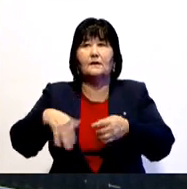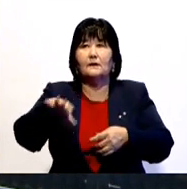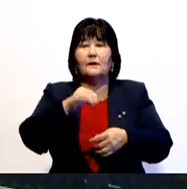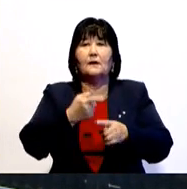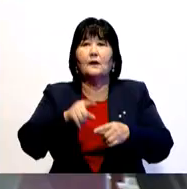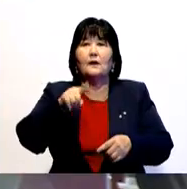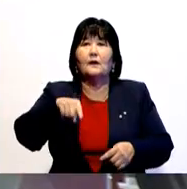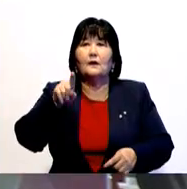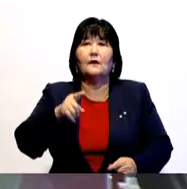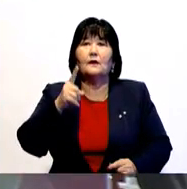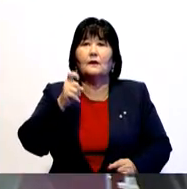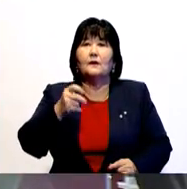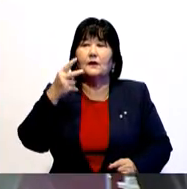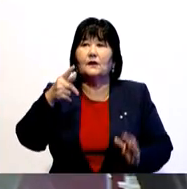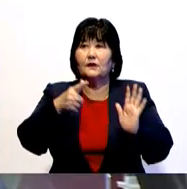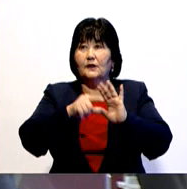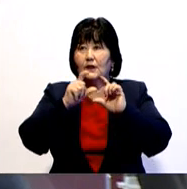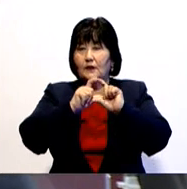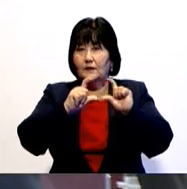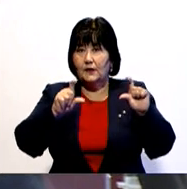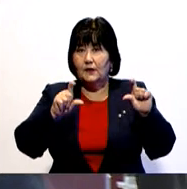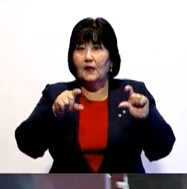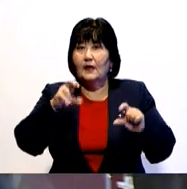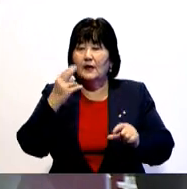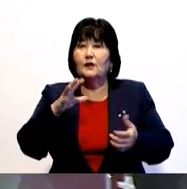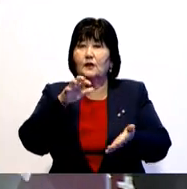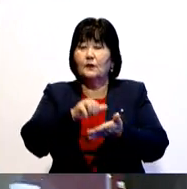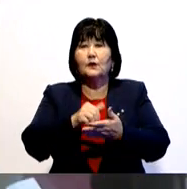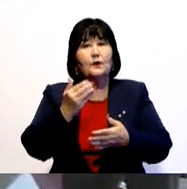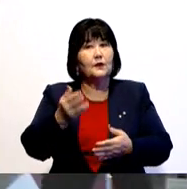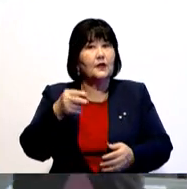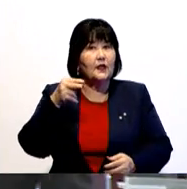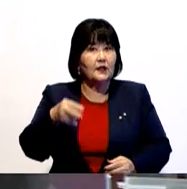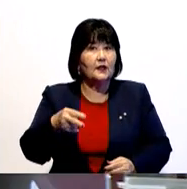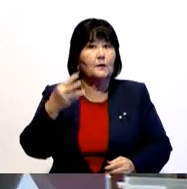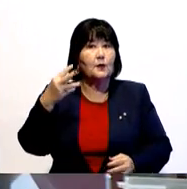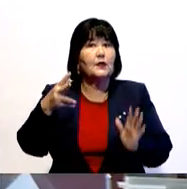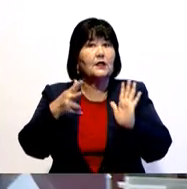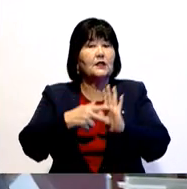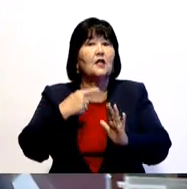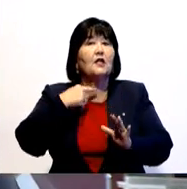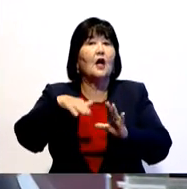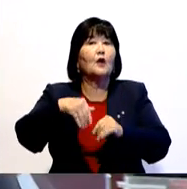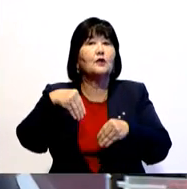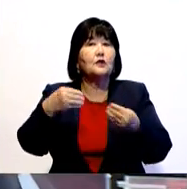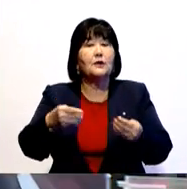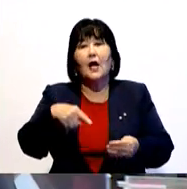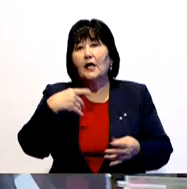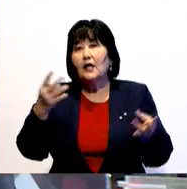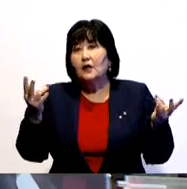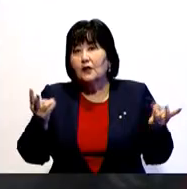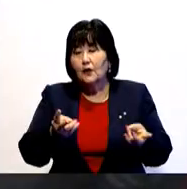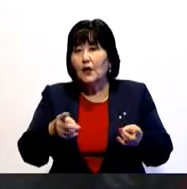орталығындағы нөмірі 127-ші мектеп-лицейінде орналасқан. Мұнда 2038 дауыс беруші бар. Айта кету